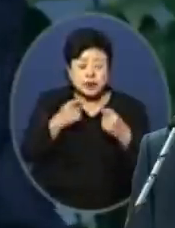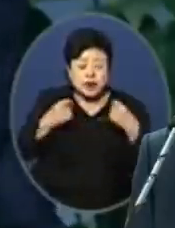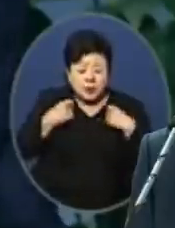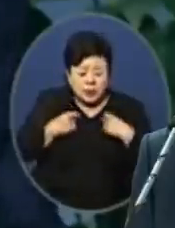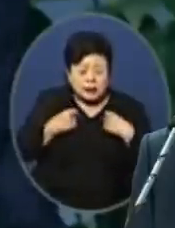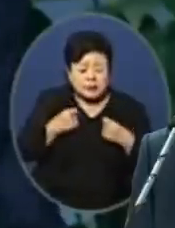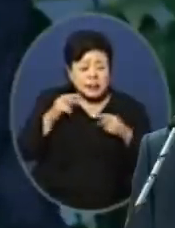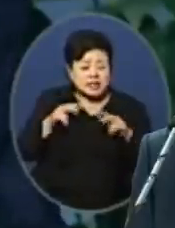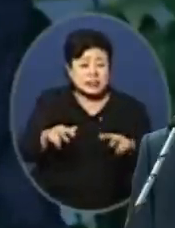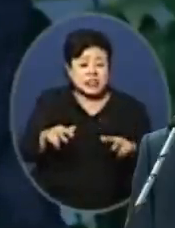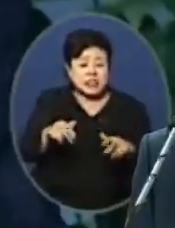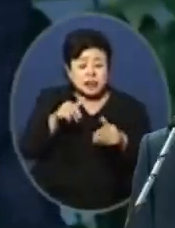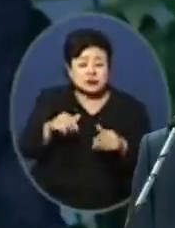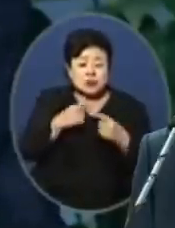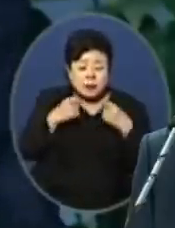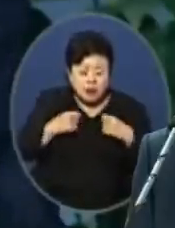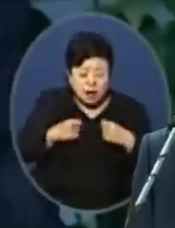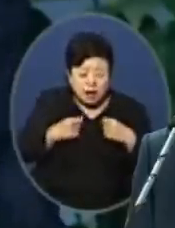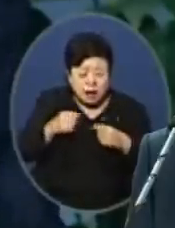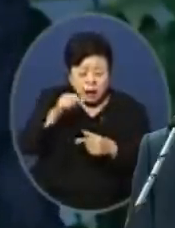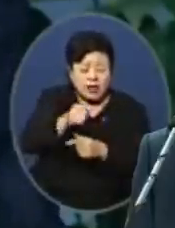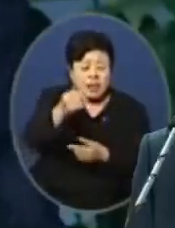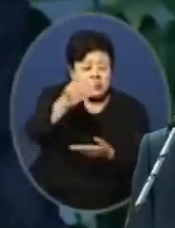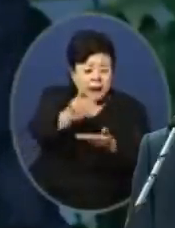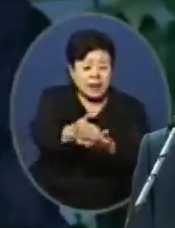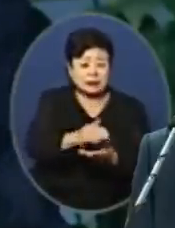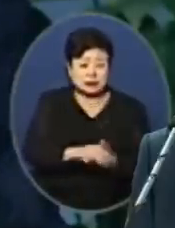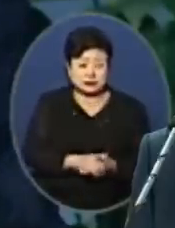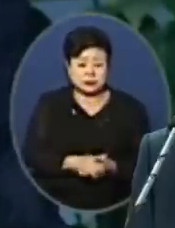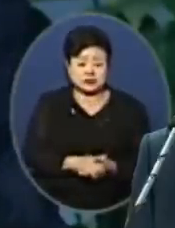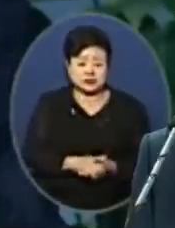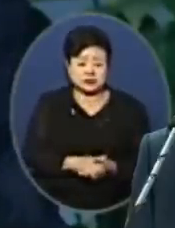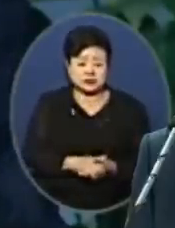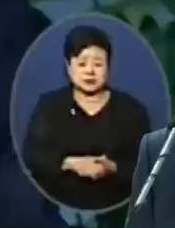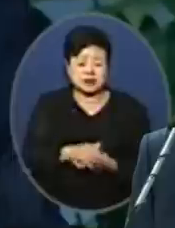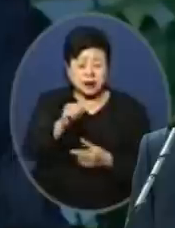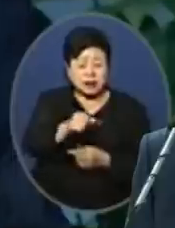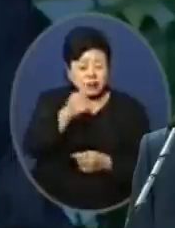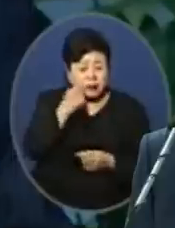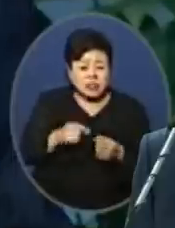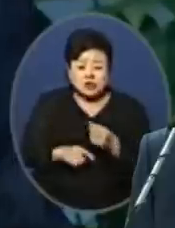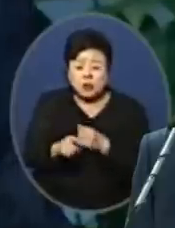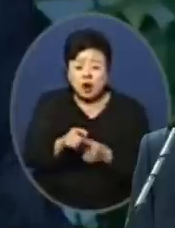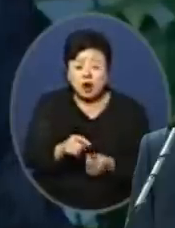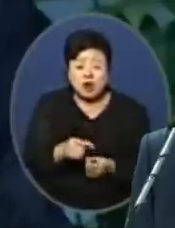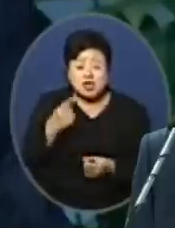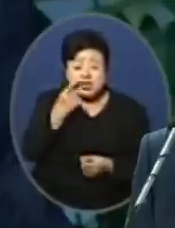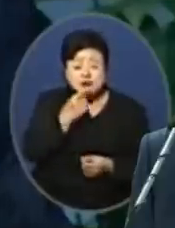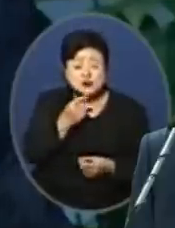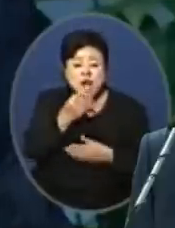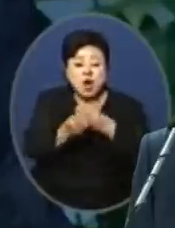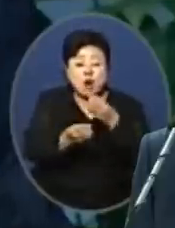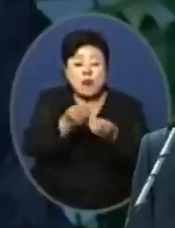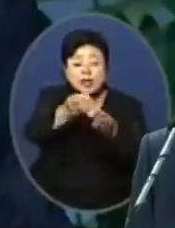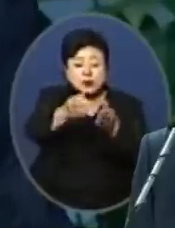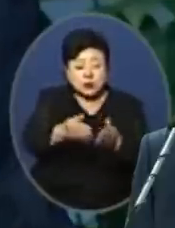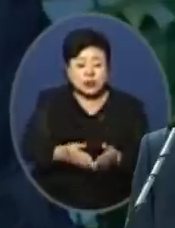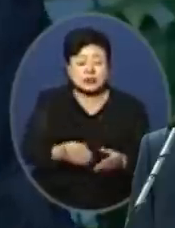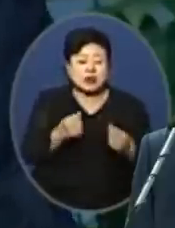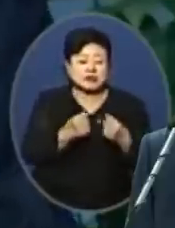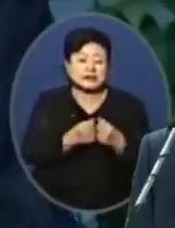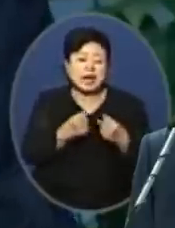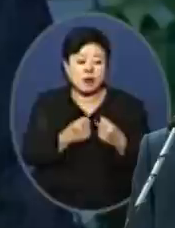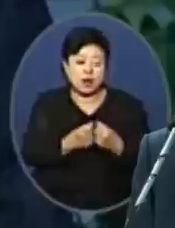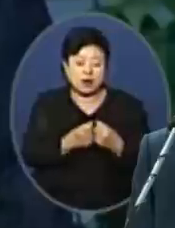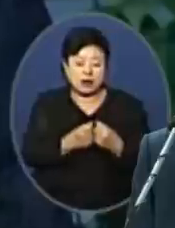때문에 이제는 종의 멍에를 허락하지 말라는 것입니다. 어떻게 허락 못하느냐? 입술의 고백을 통해서 싸우는